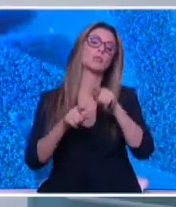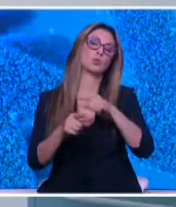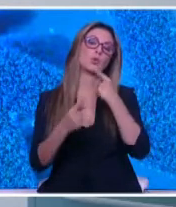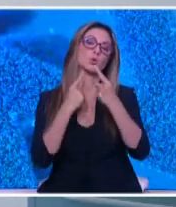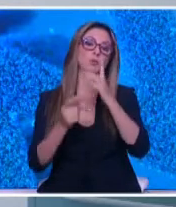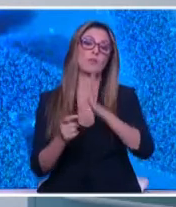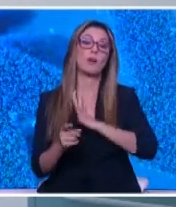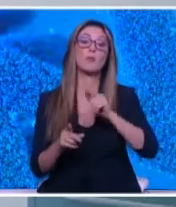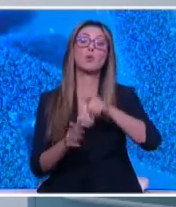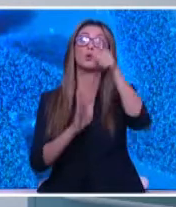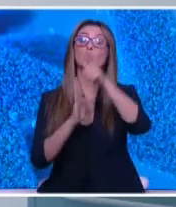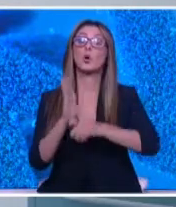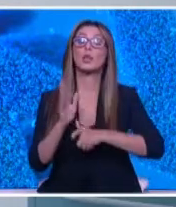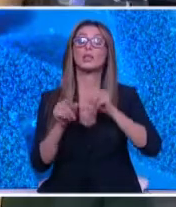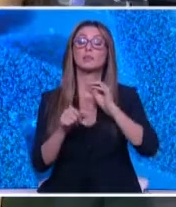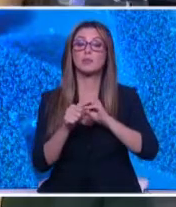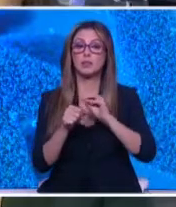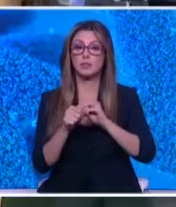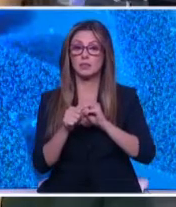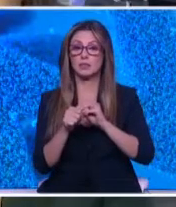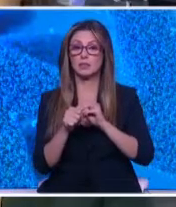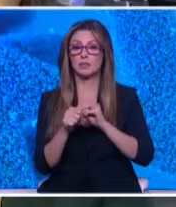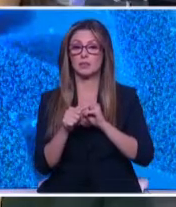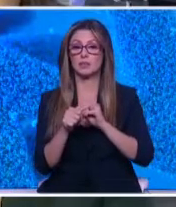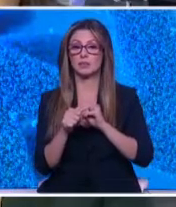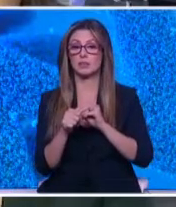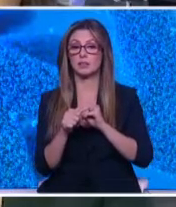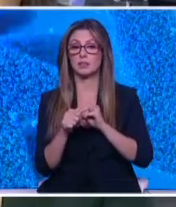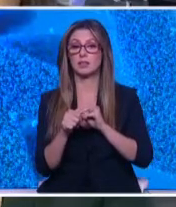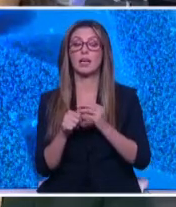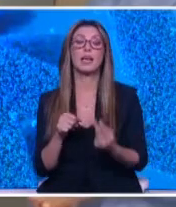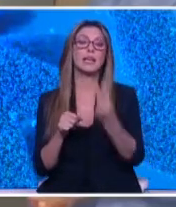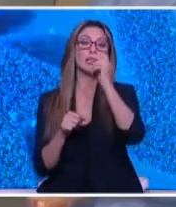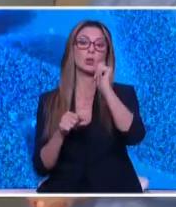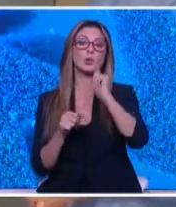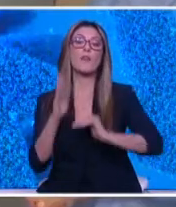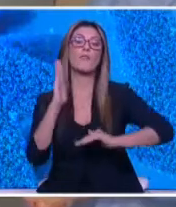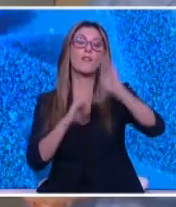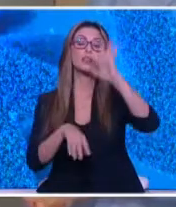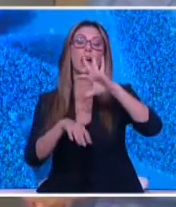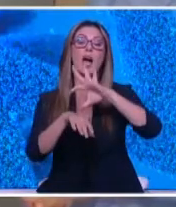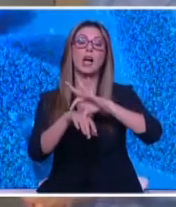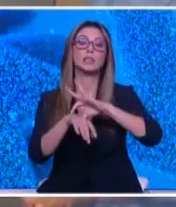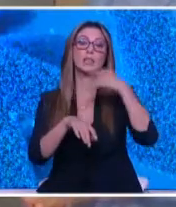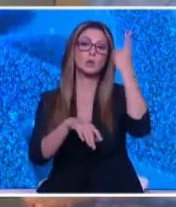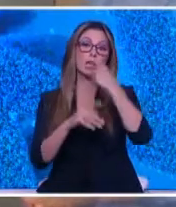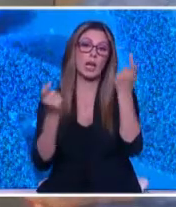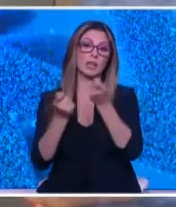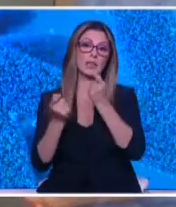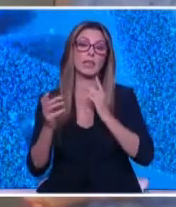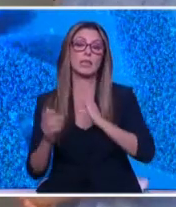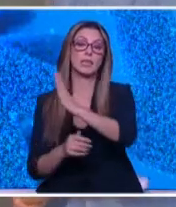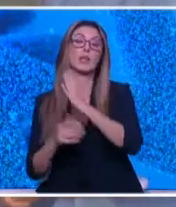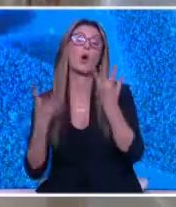Bu yönetmelikte işte yine 7 günden uzun hastalık nedeniyle işten uzak kalanlar, 10